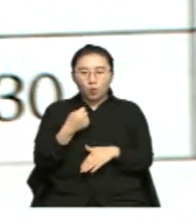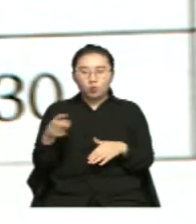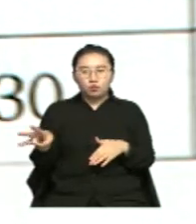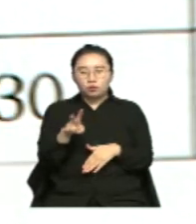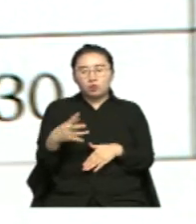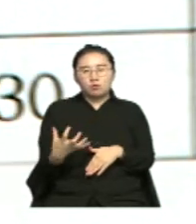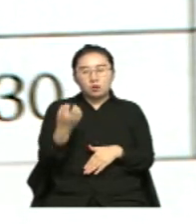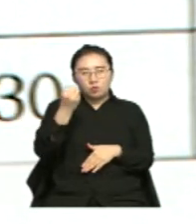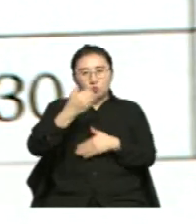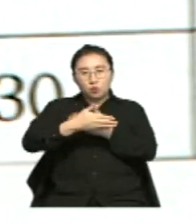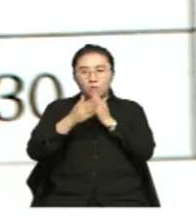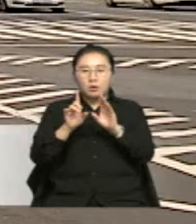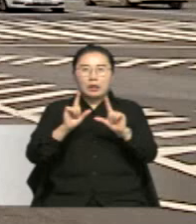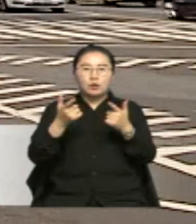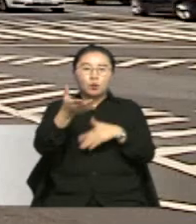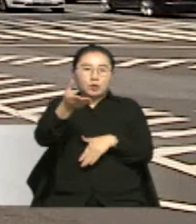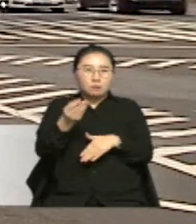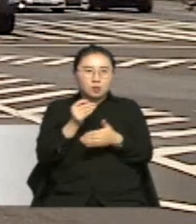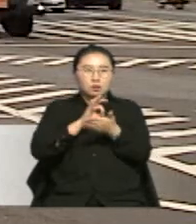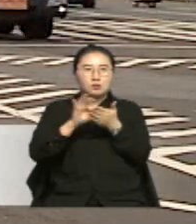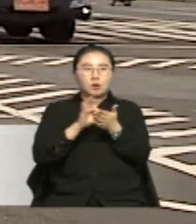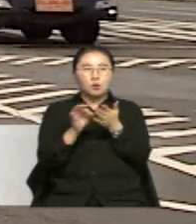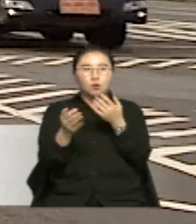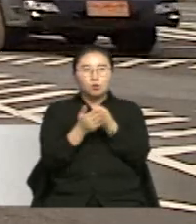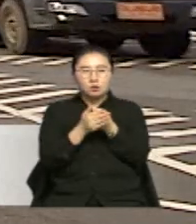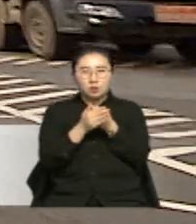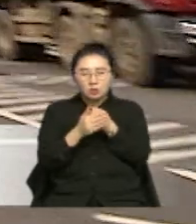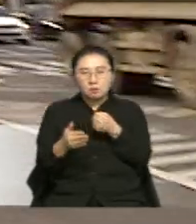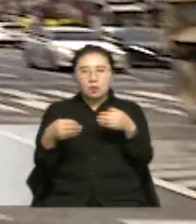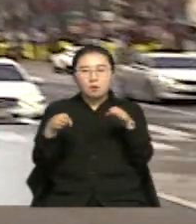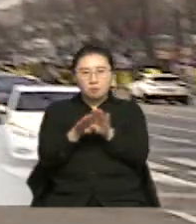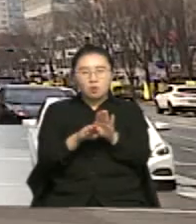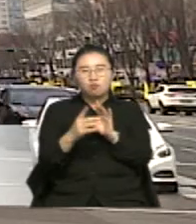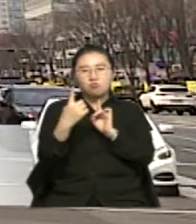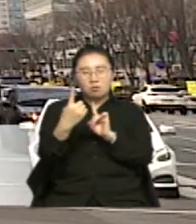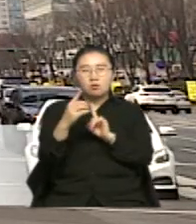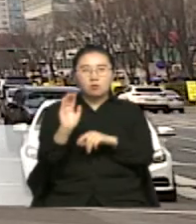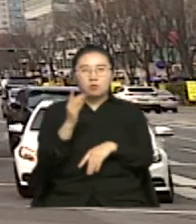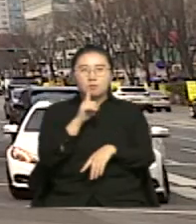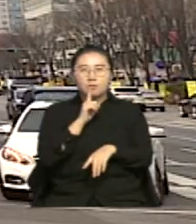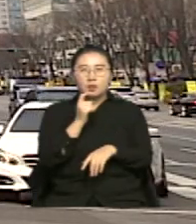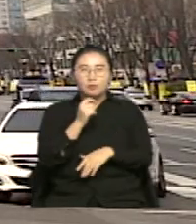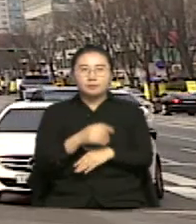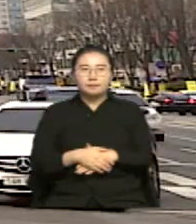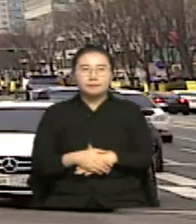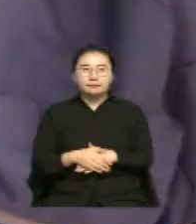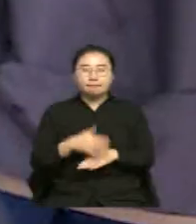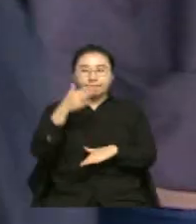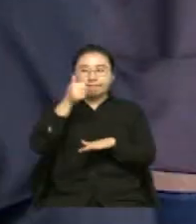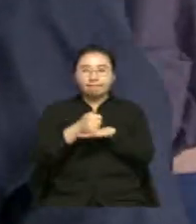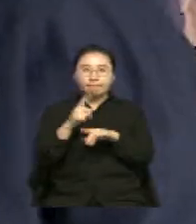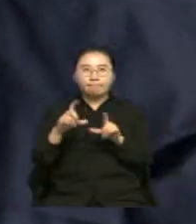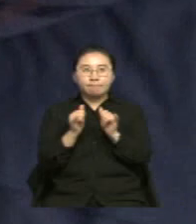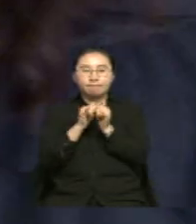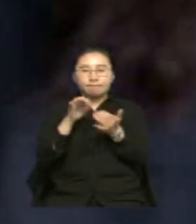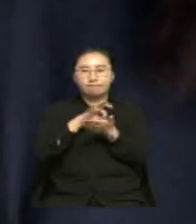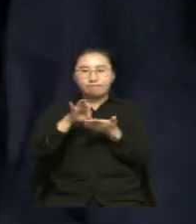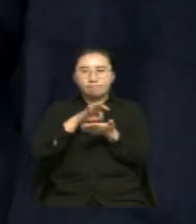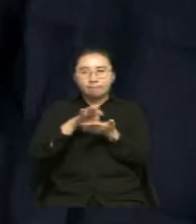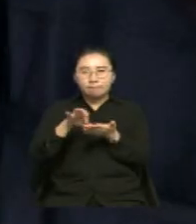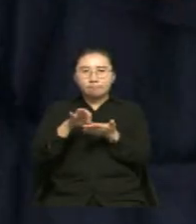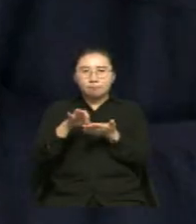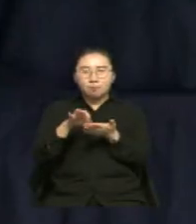우체국 소유의 건물이 아니라 건물을 임대해 사용하고 있기 때문에 폐국 대상이 됐다고 설명했습니다. 결국 주민들의